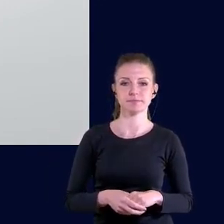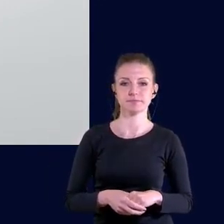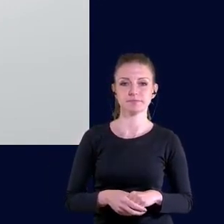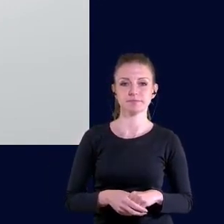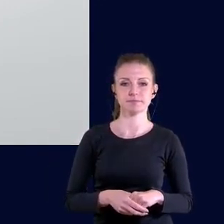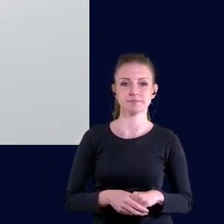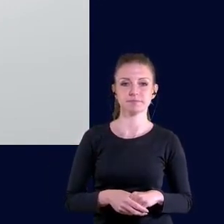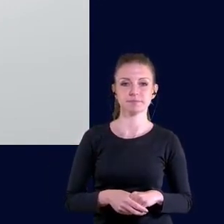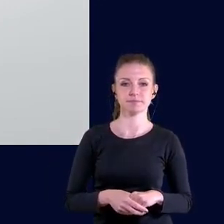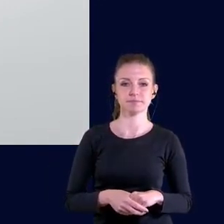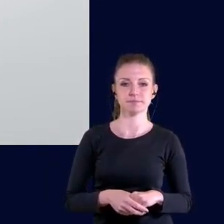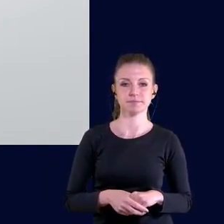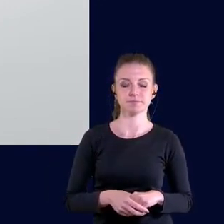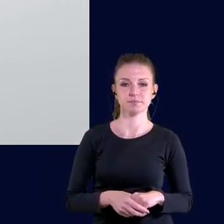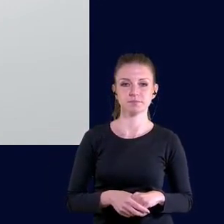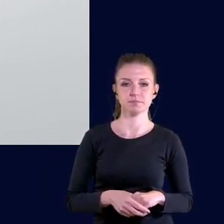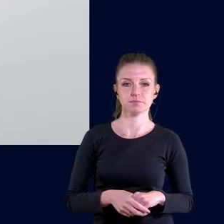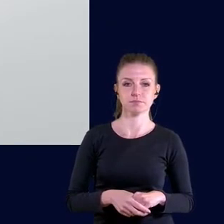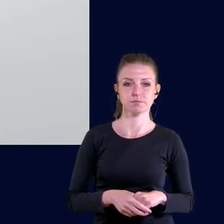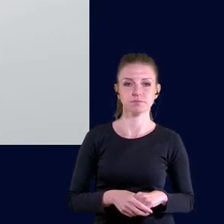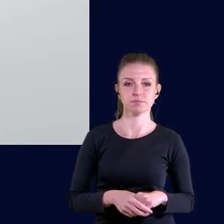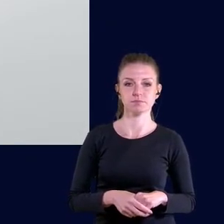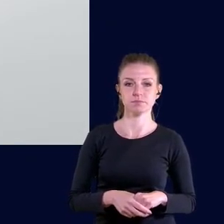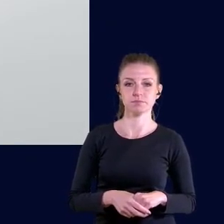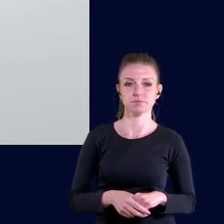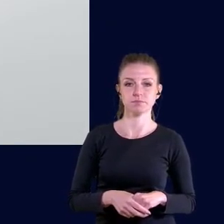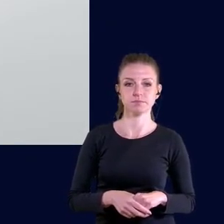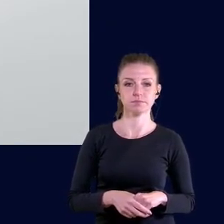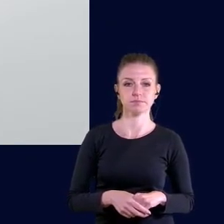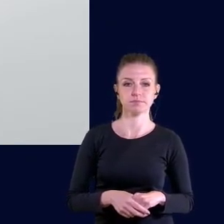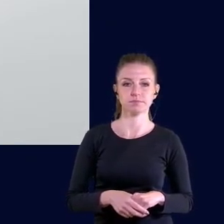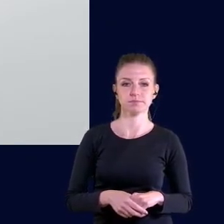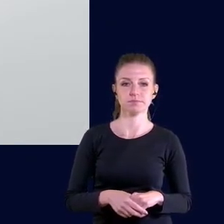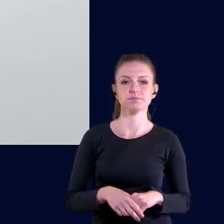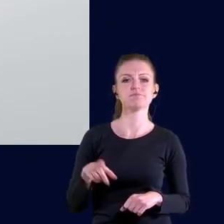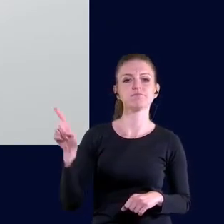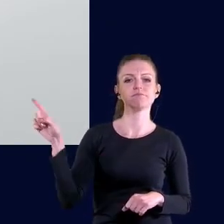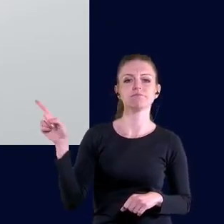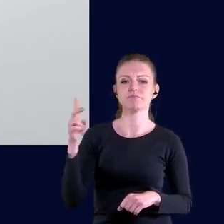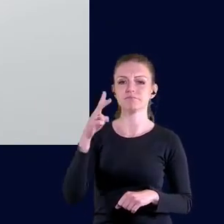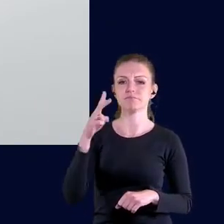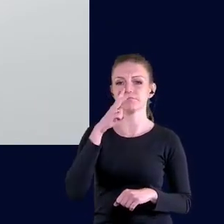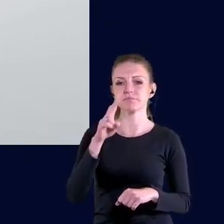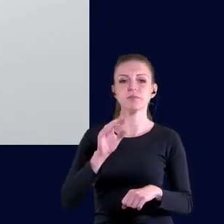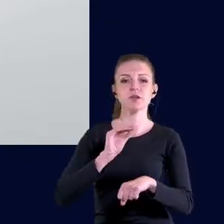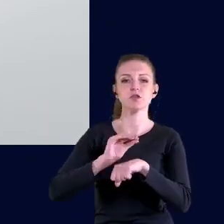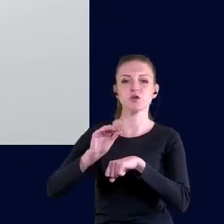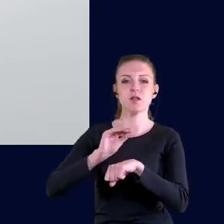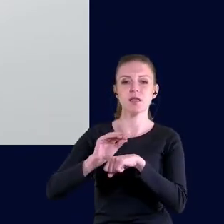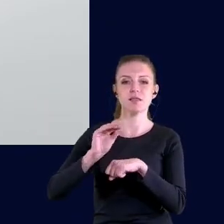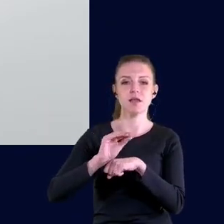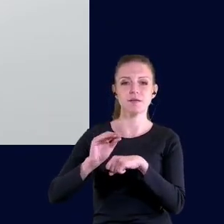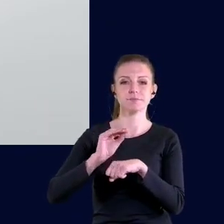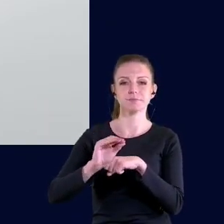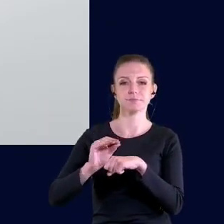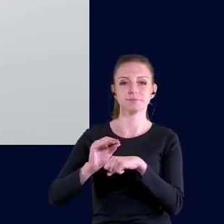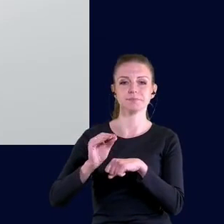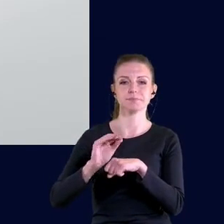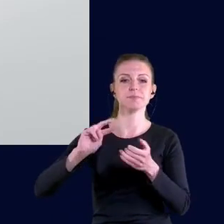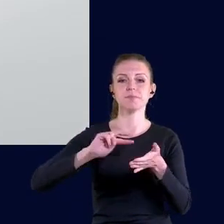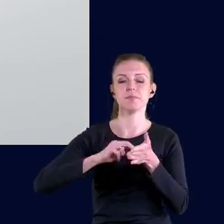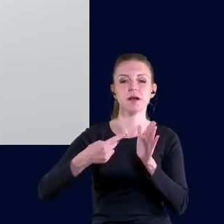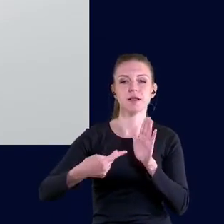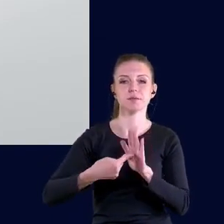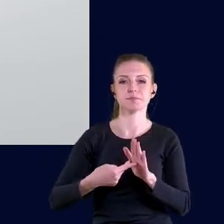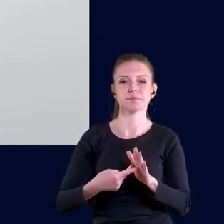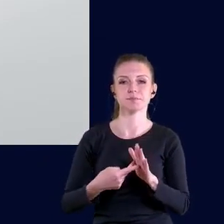tutaj na tym slajdzie przedstawiam państwu Jak wygląda agenda szkolenia Oczywiście każdą każde